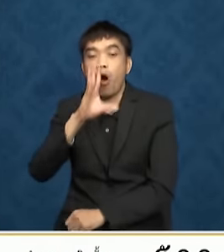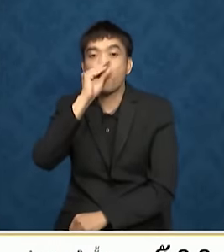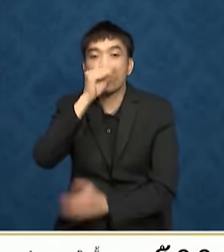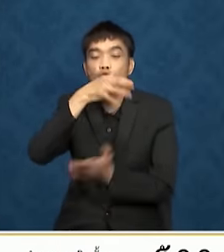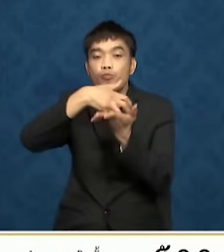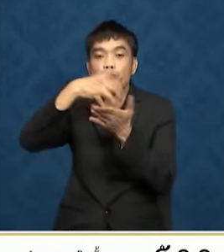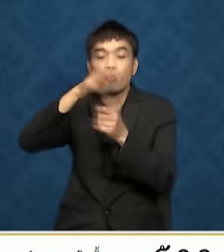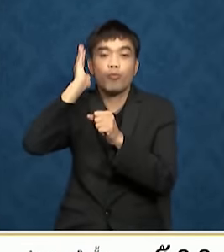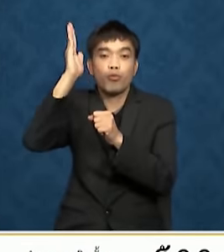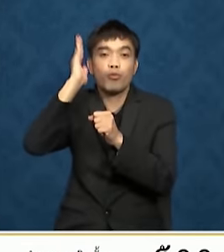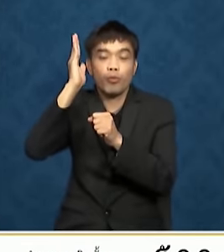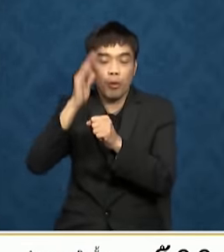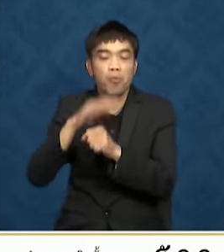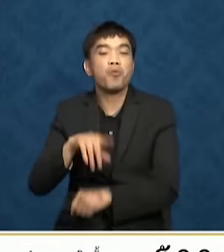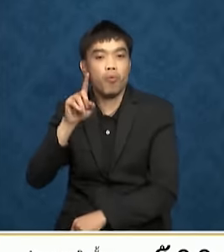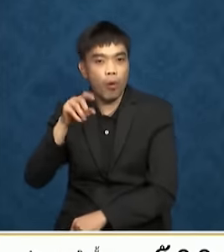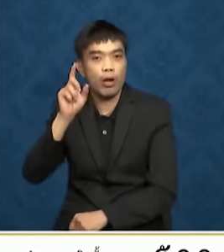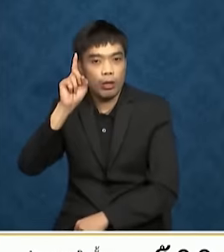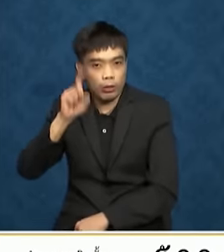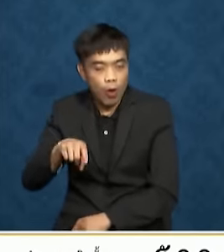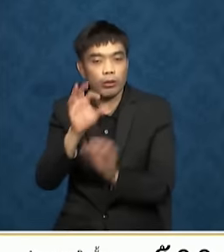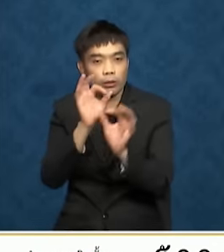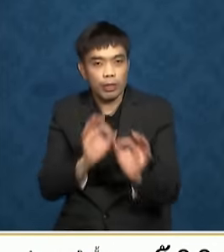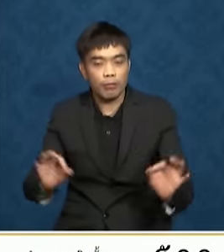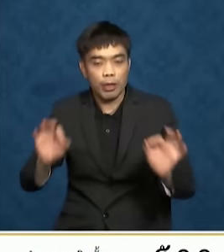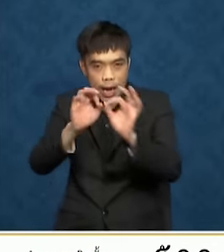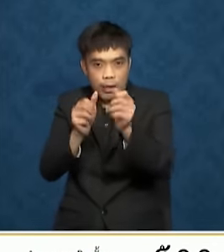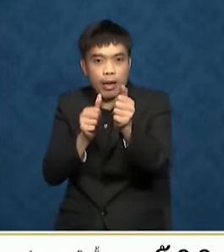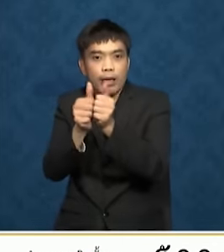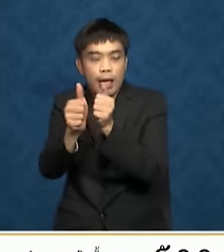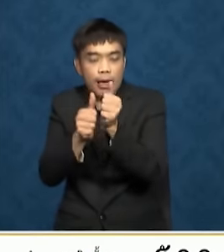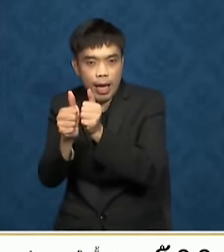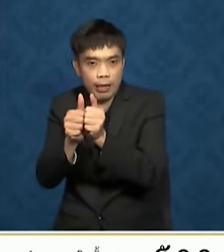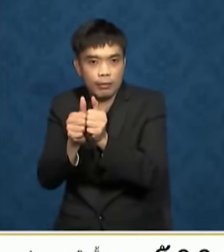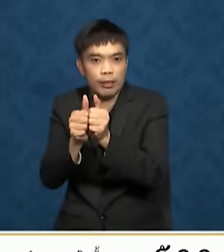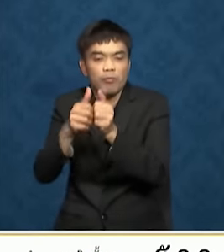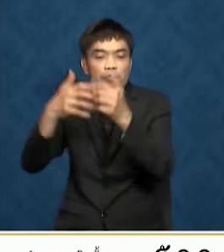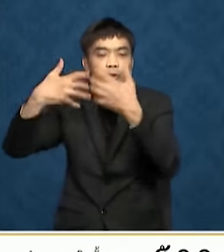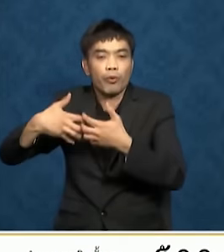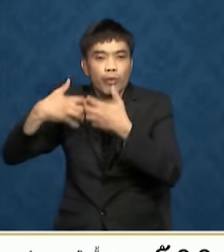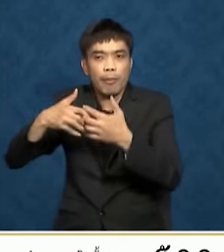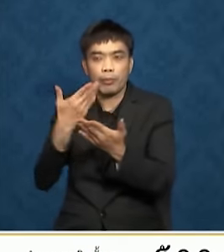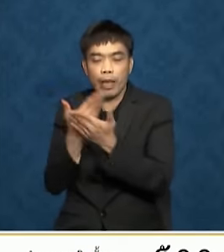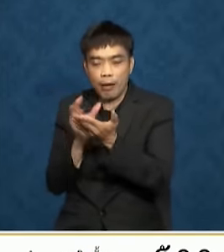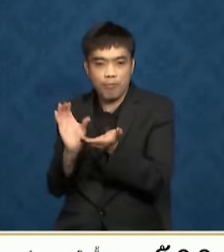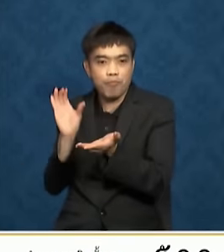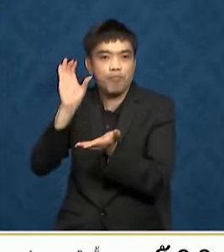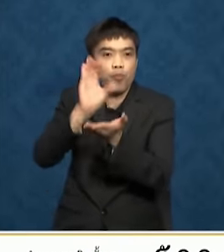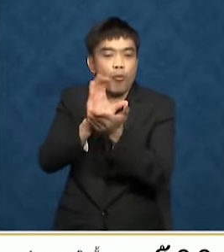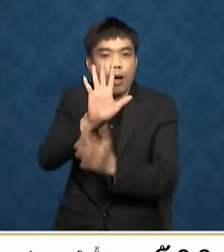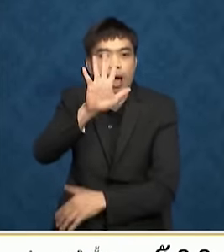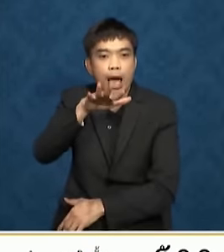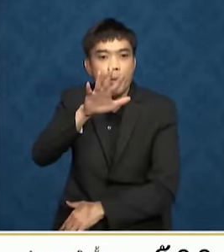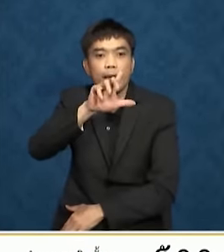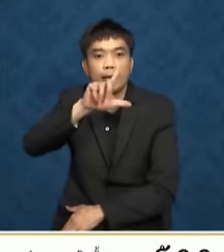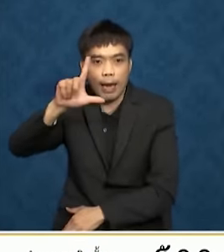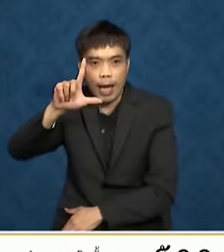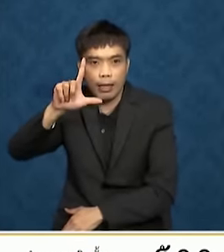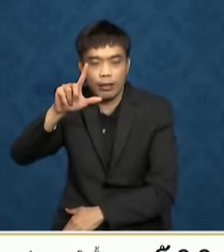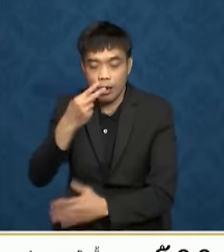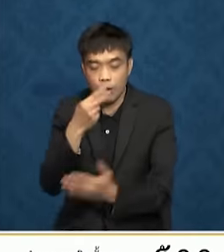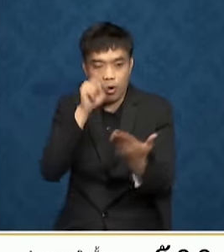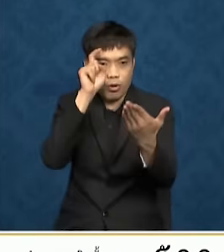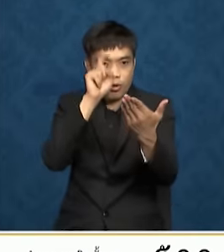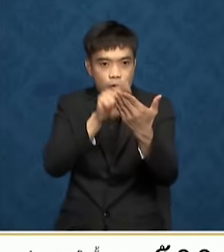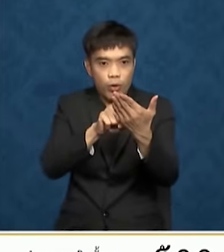ว่าเรามีความจำเป็นที่จะต้องต่อสู้กับอุตสาหกรรม semiconductorตั้งงบไว้ทั้งหมด 5,000ล้านบาทครับผมใช้วิธีเสิร์ชเข้าไปใน